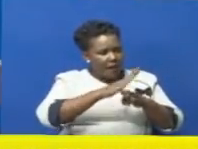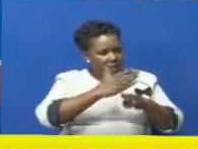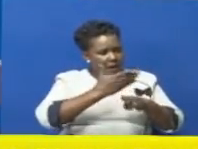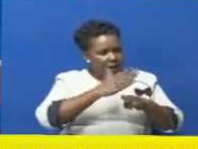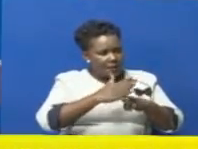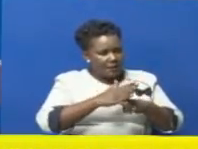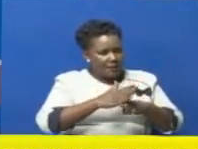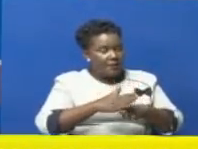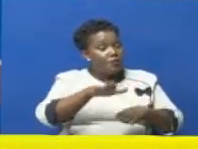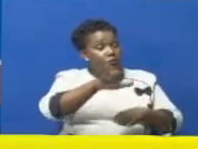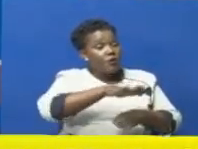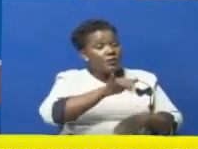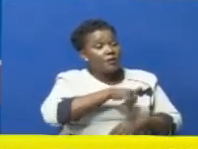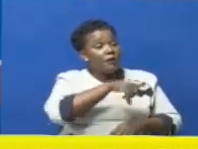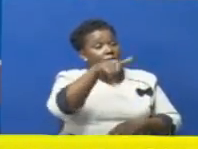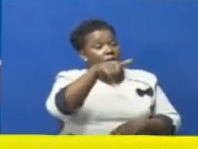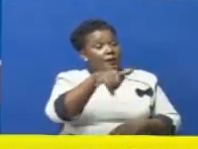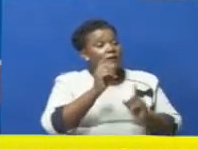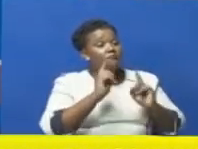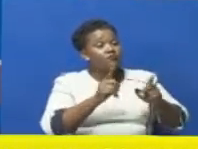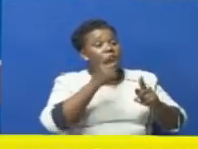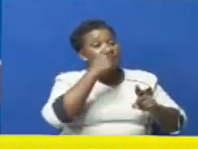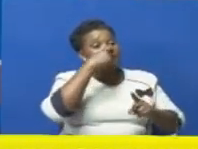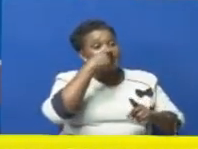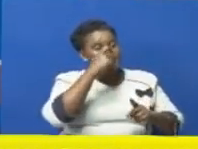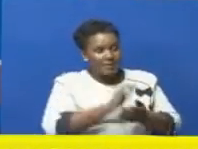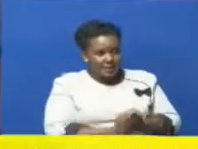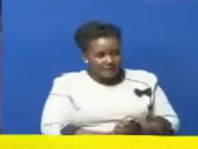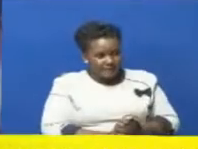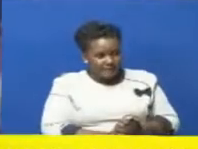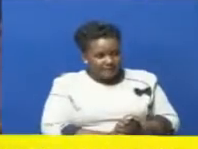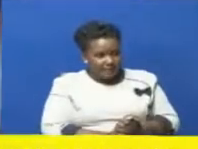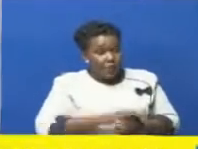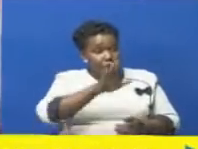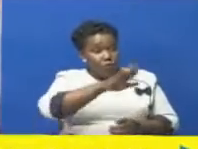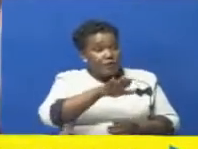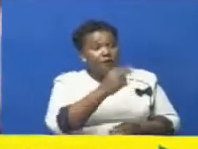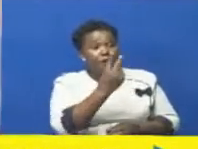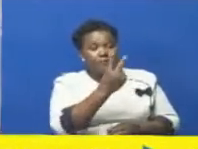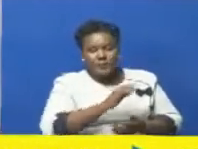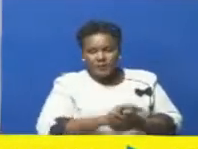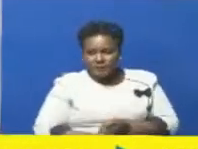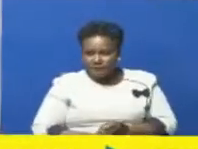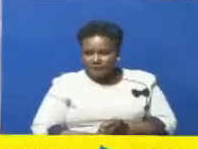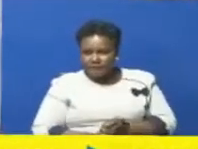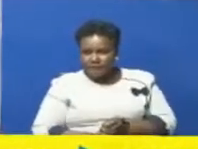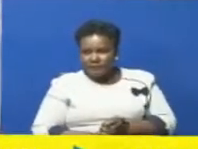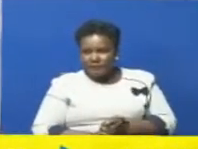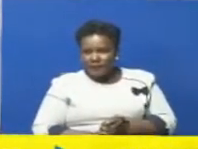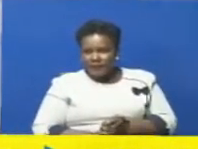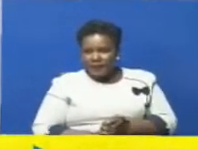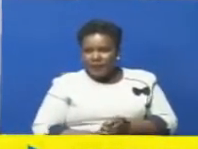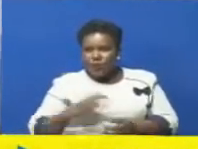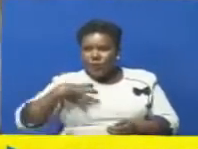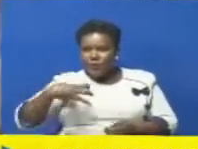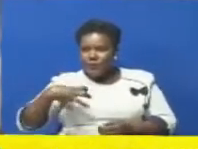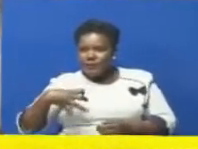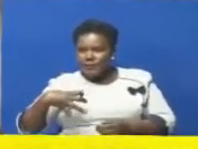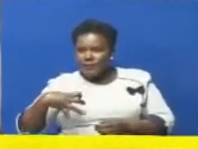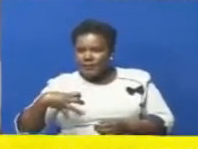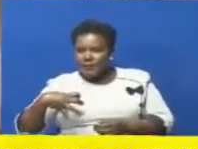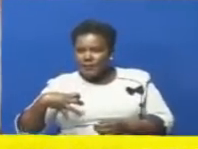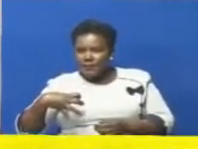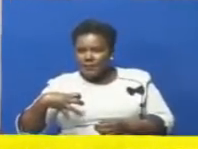jijini Dar es Salaam. Waziri wa mambo ya nje na ushirikiano wa Afrika Mashariki, Balozi Liberata Mulamula, ameyasema hayo